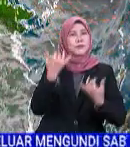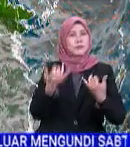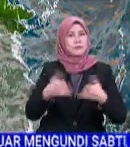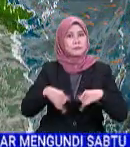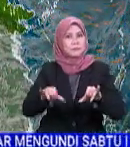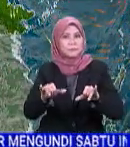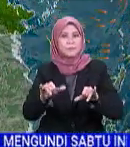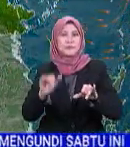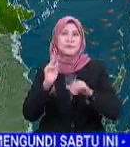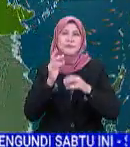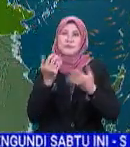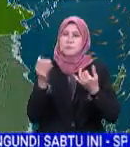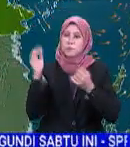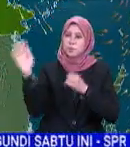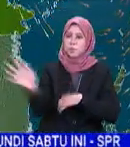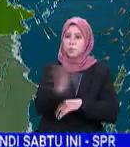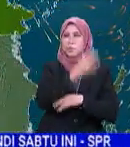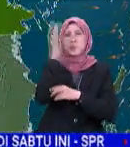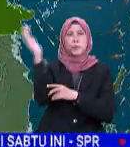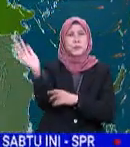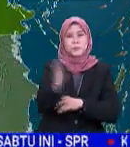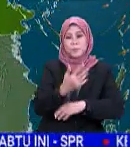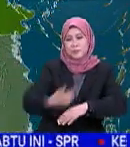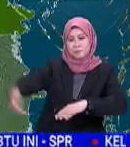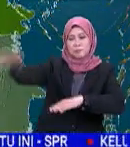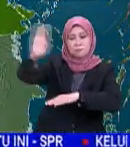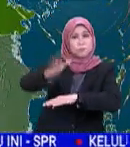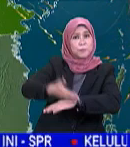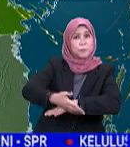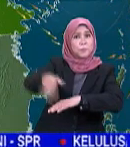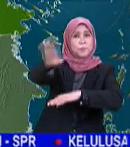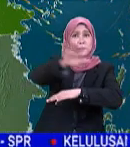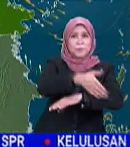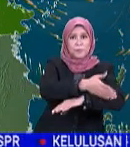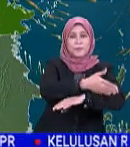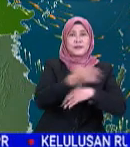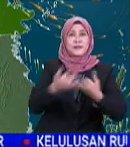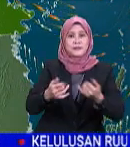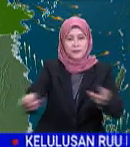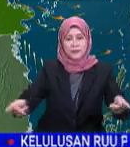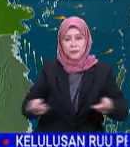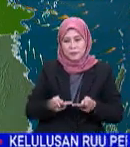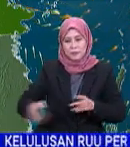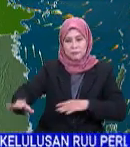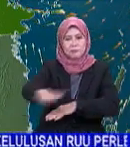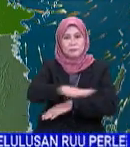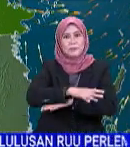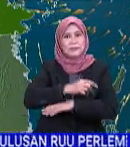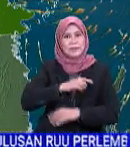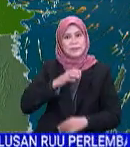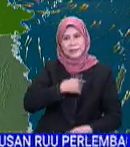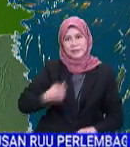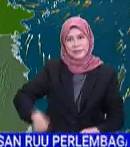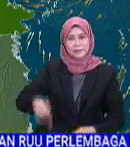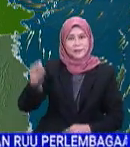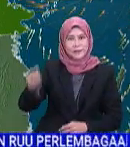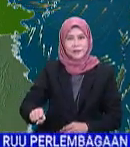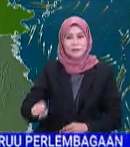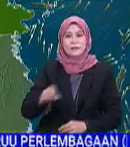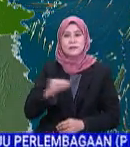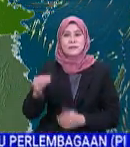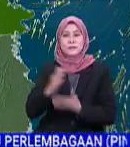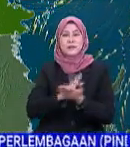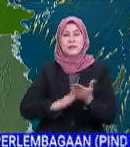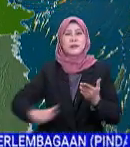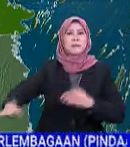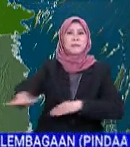memberikan kesan keadaan angin kencang dan juga laut bergelora, terutamanya melibatkan kawasan perairan Laut Cina Selatan, juga di sekitar